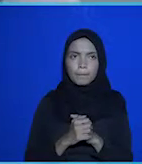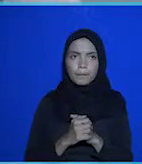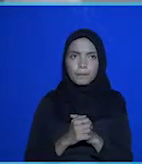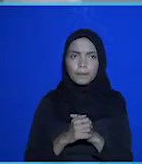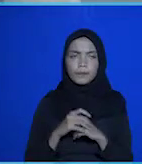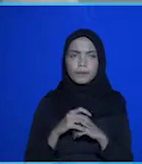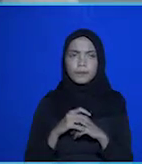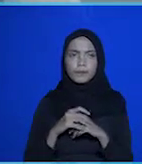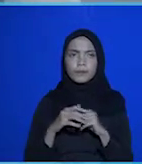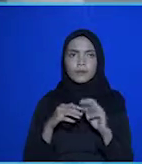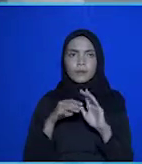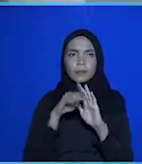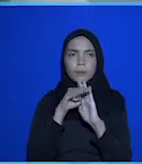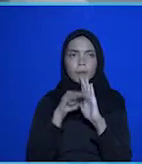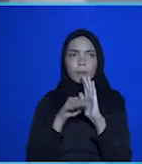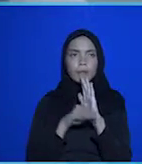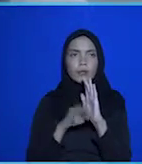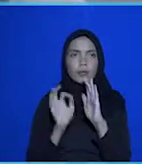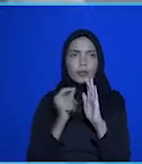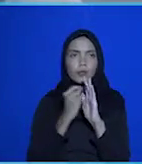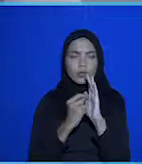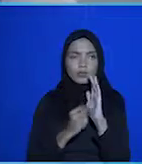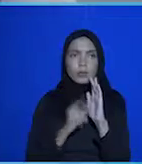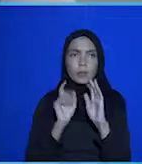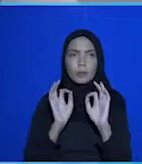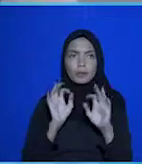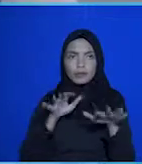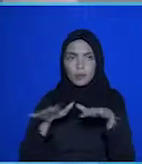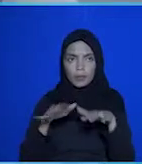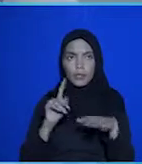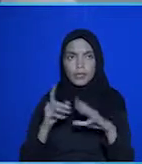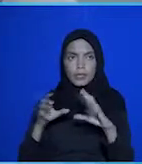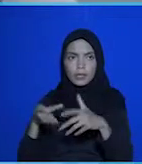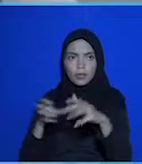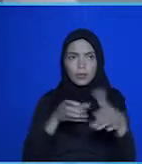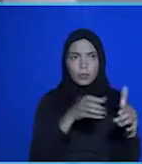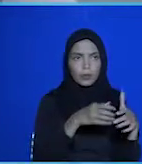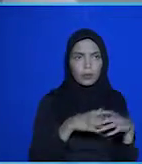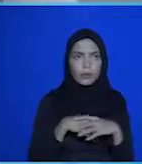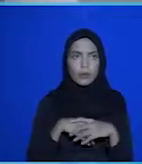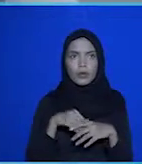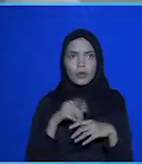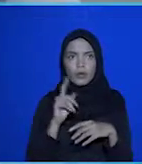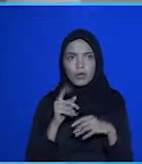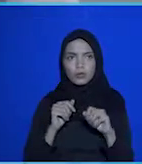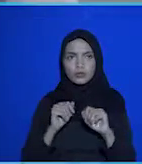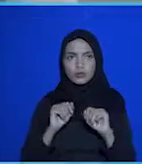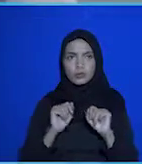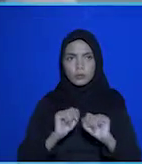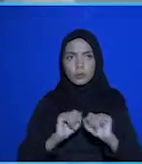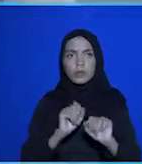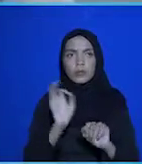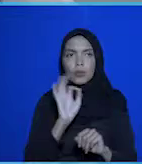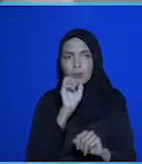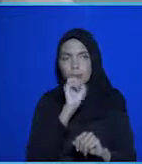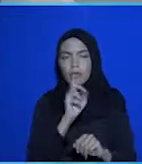semacam SOP yang tidak tertulis. Pada saat gempa itu ada tim-tim tertentu di BUMN itu sudah langsung bergerak